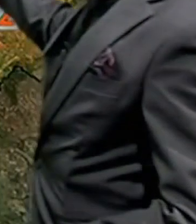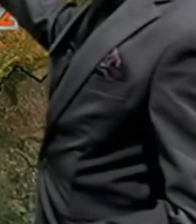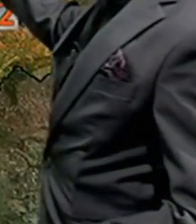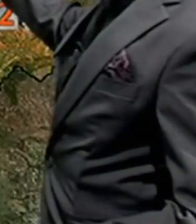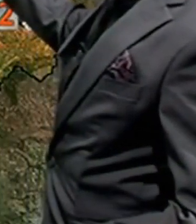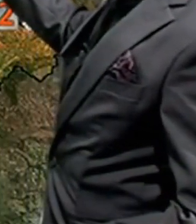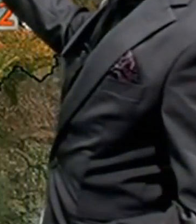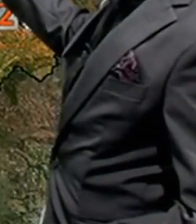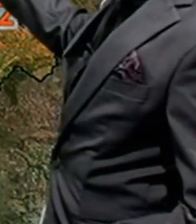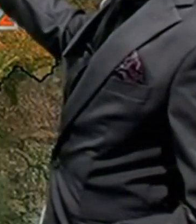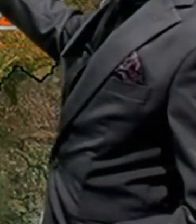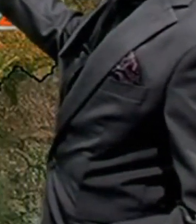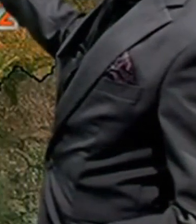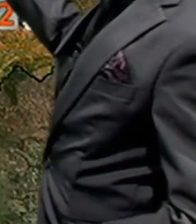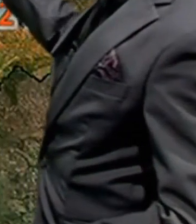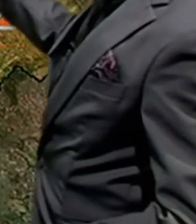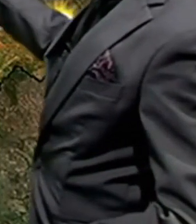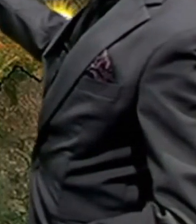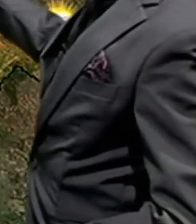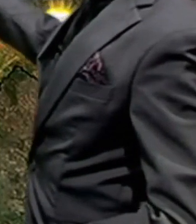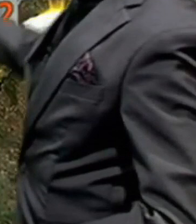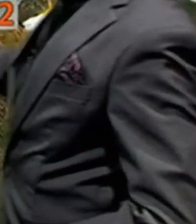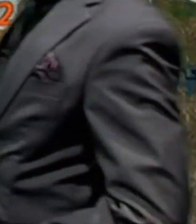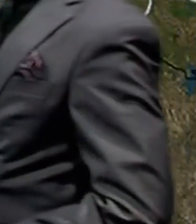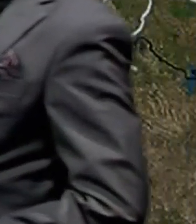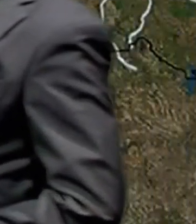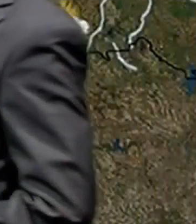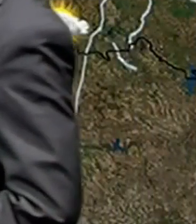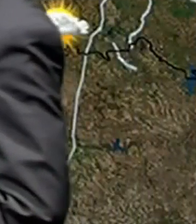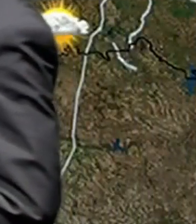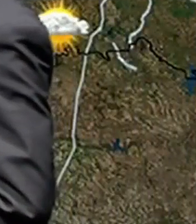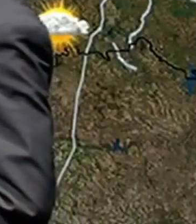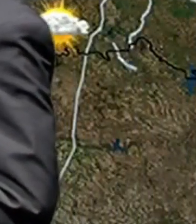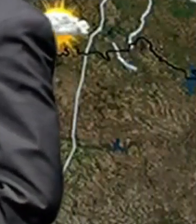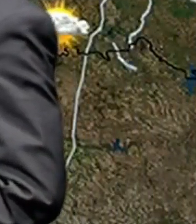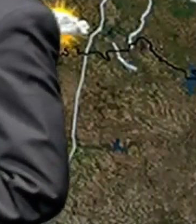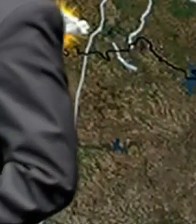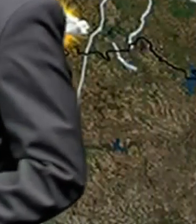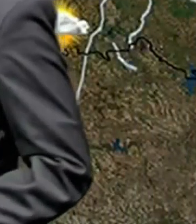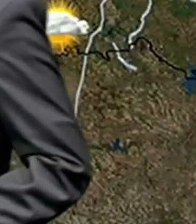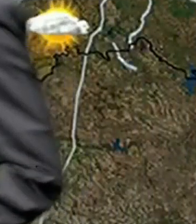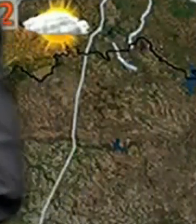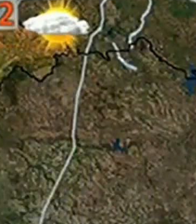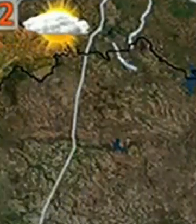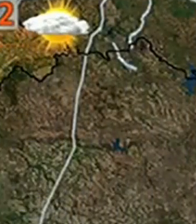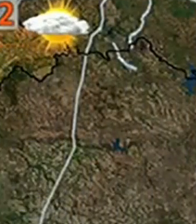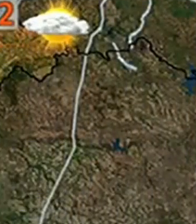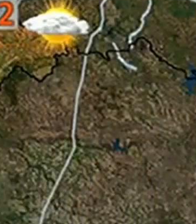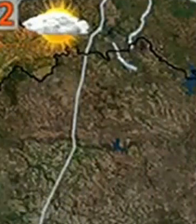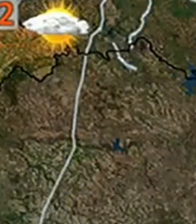gore tla theoša digrata tša ditemperature tša rena go ya go tše 33 ka Wolmaransstad le dikarolo tša gona ka kwagola